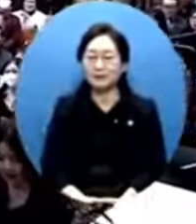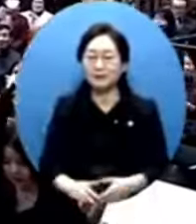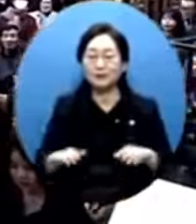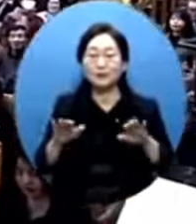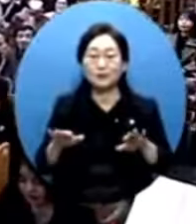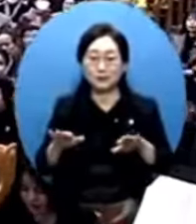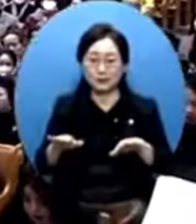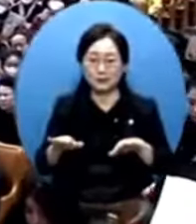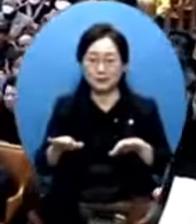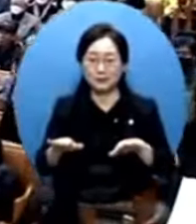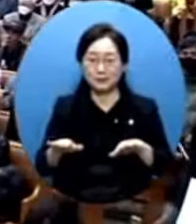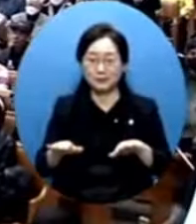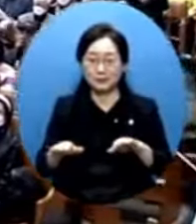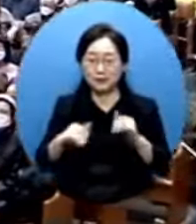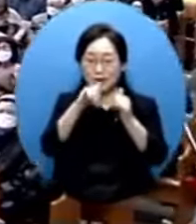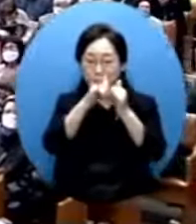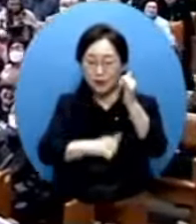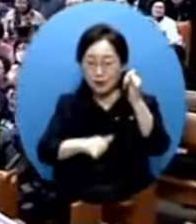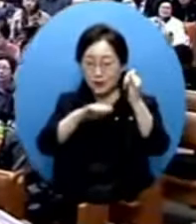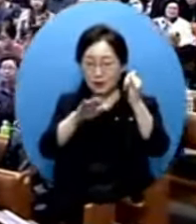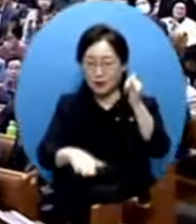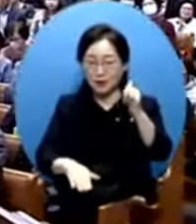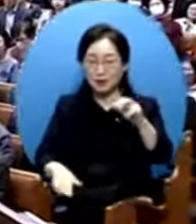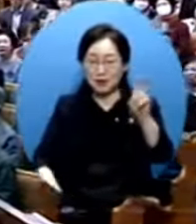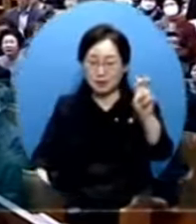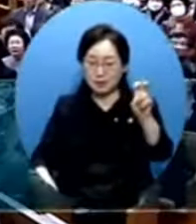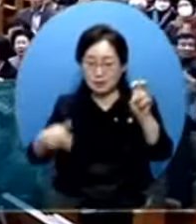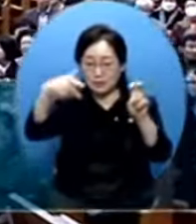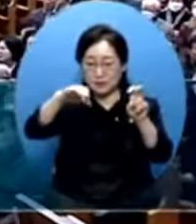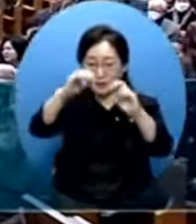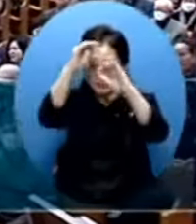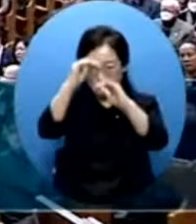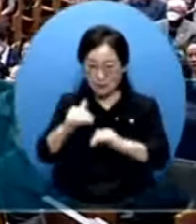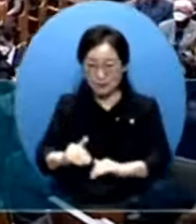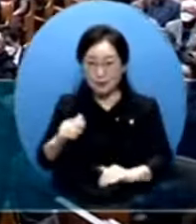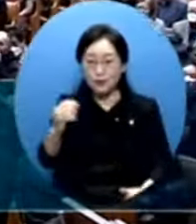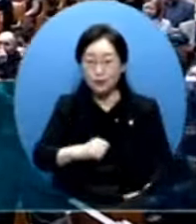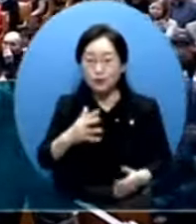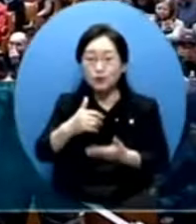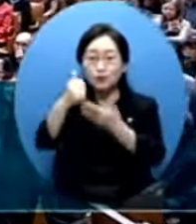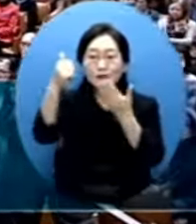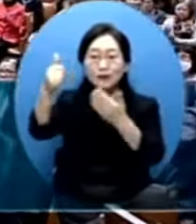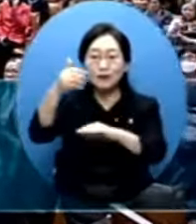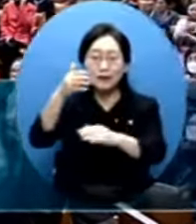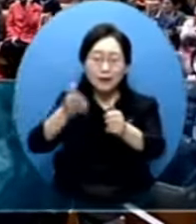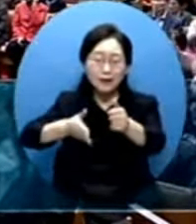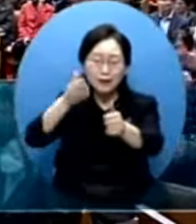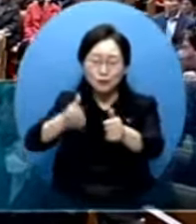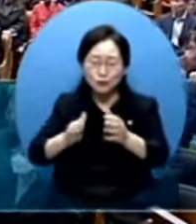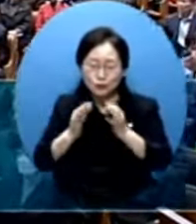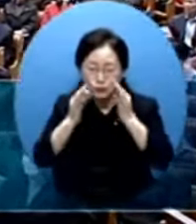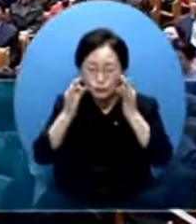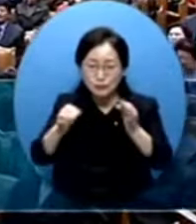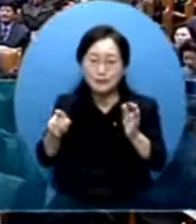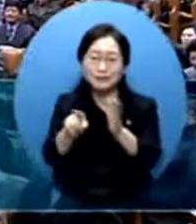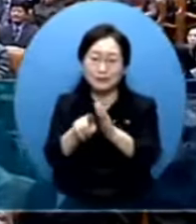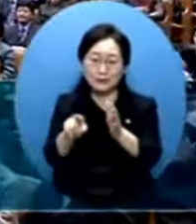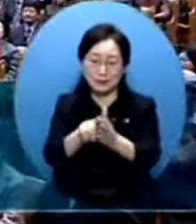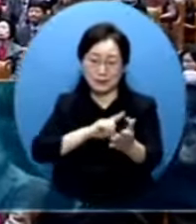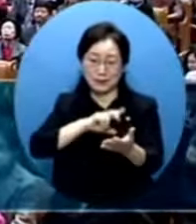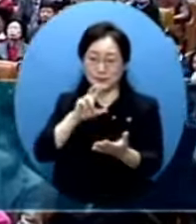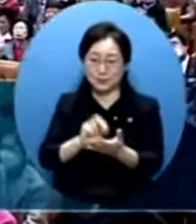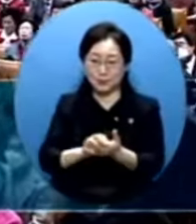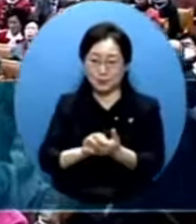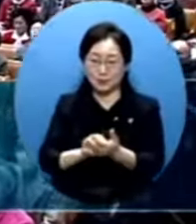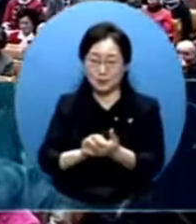오늘 역대하 20장의 말씀을 본문으로 하여서 주님께 간구하는 신앙이 같은 제목으로